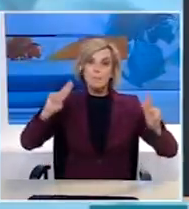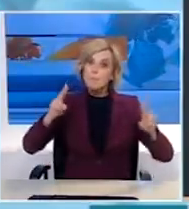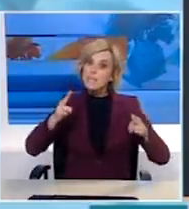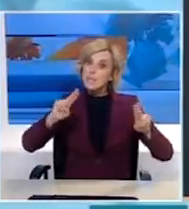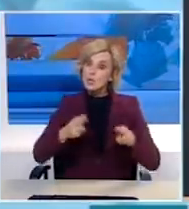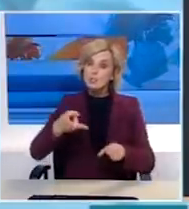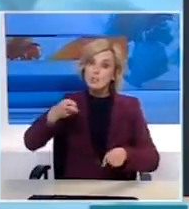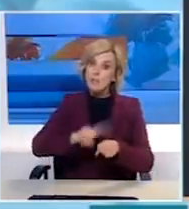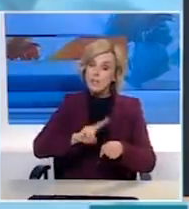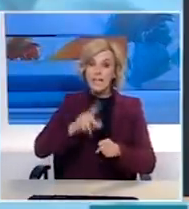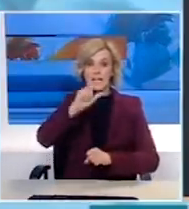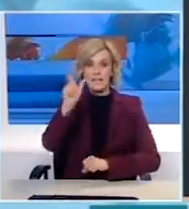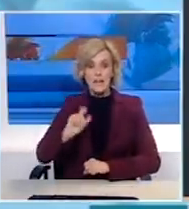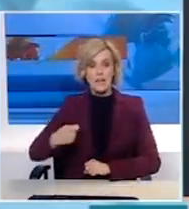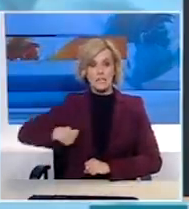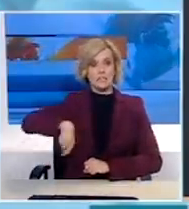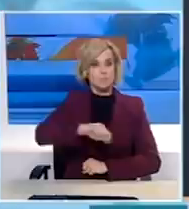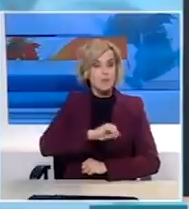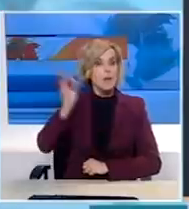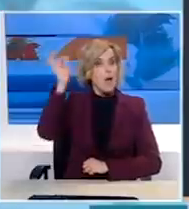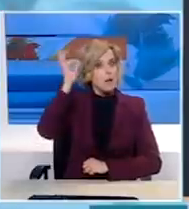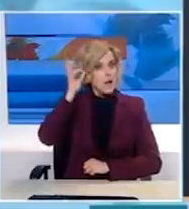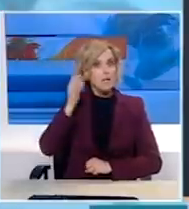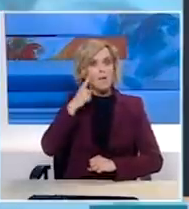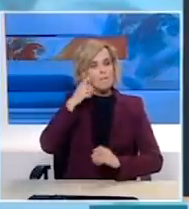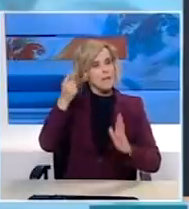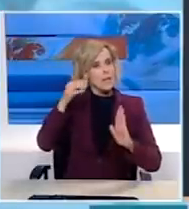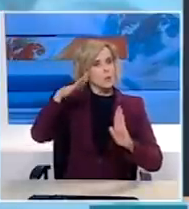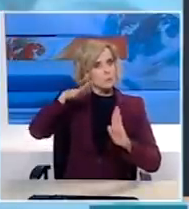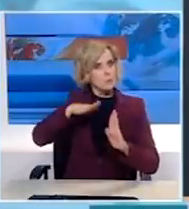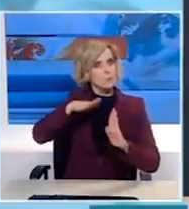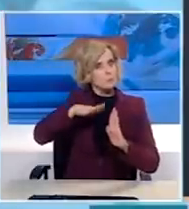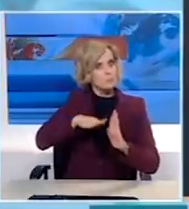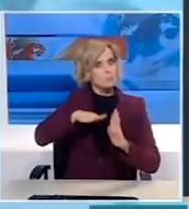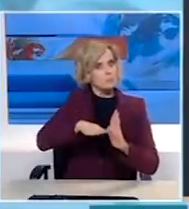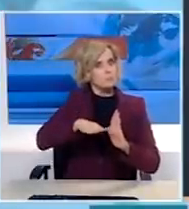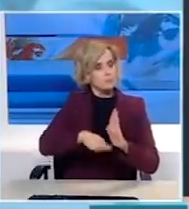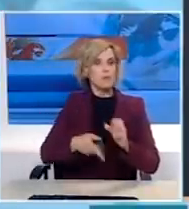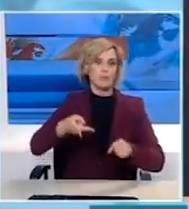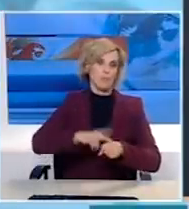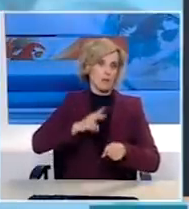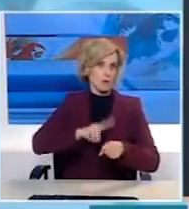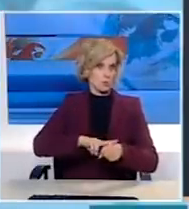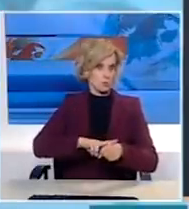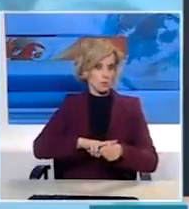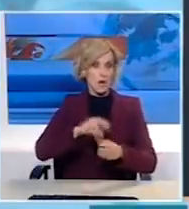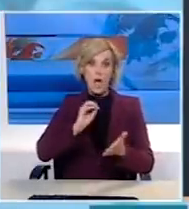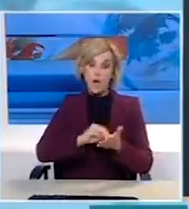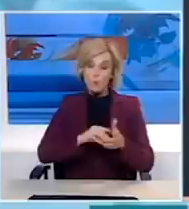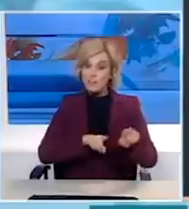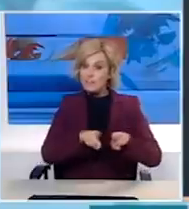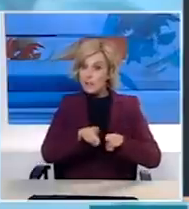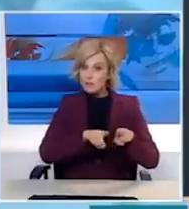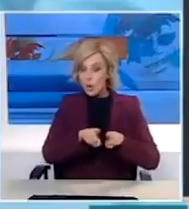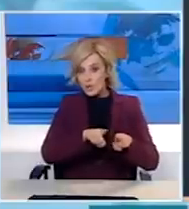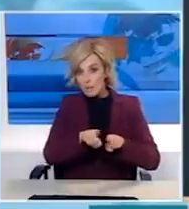Ιταλία, η Ισπανία, η Γαλλία καταγράφουν σταδιακή μείωση των περιπτώσεων νόσου και θανόντων. Ταυτόχρονα όμως έχουν να ζήσουν